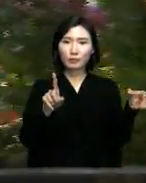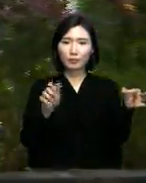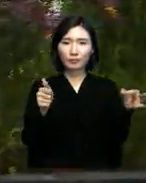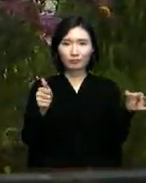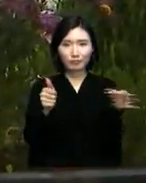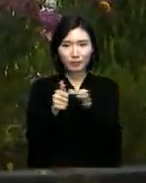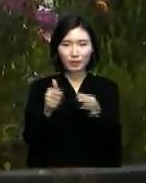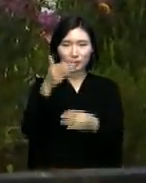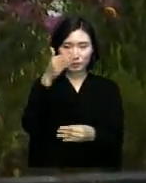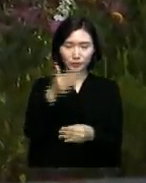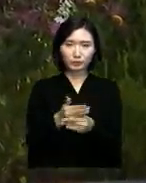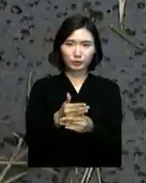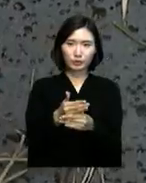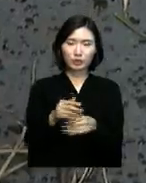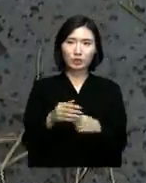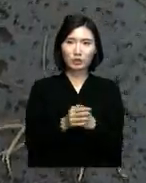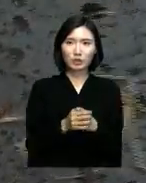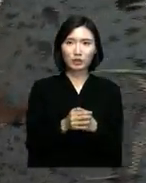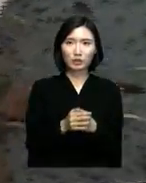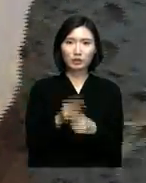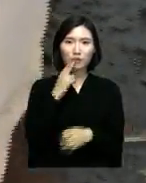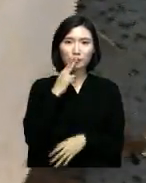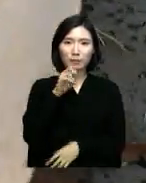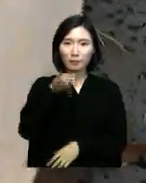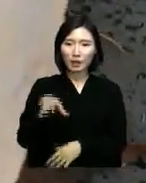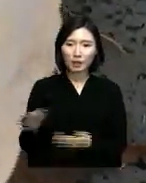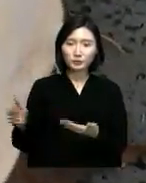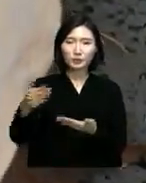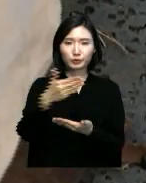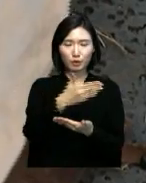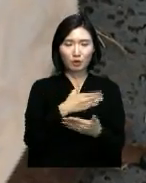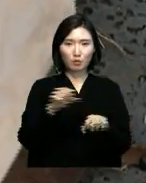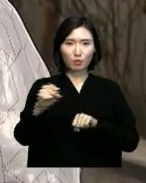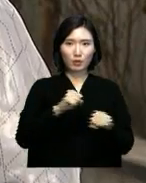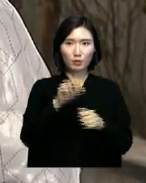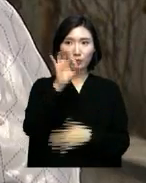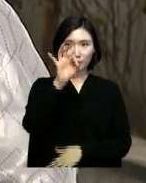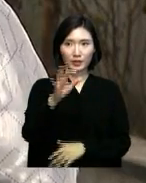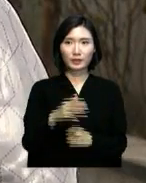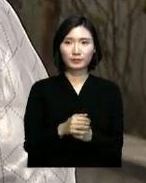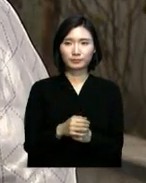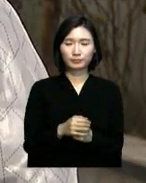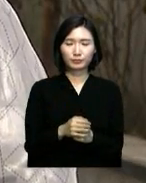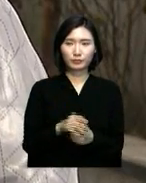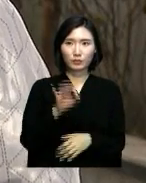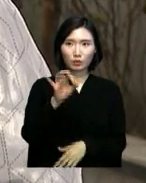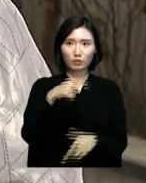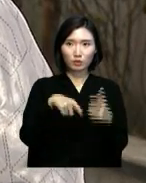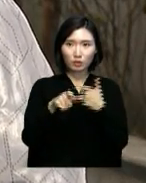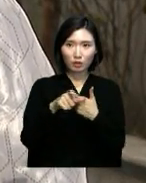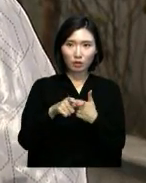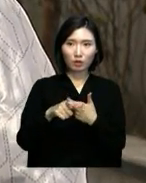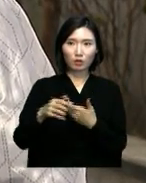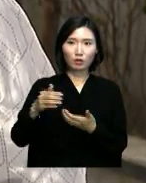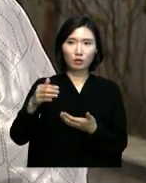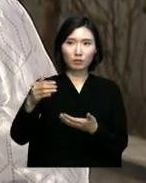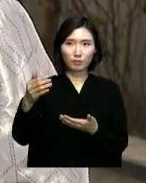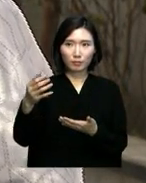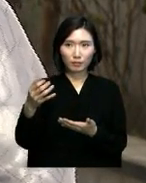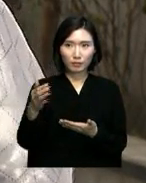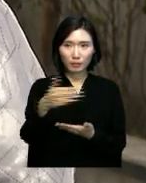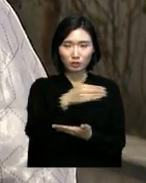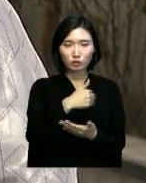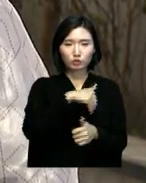때문입니다. 바로 지난 일을 시작한 담배꽁초 수거 활동비입니다. 돈을 좀더 주더라도 좀